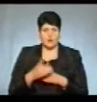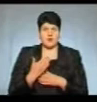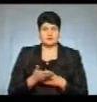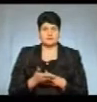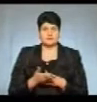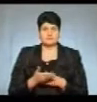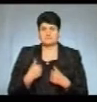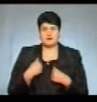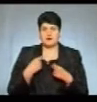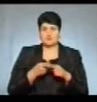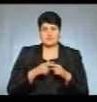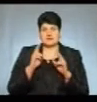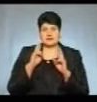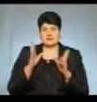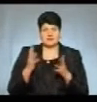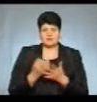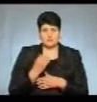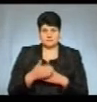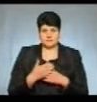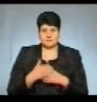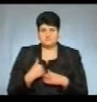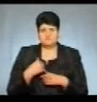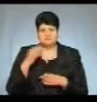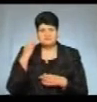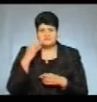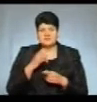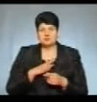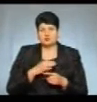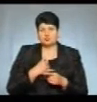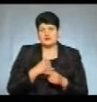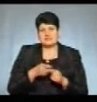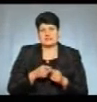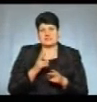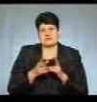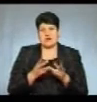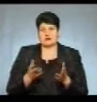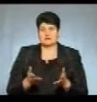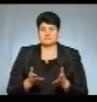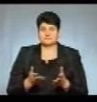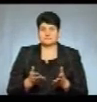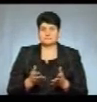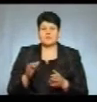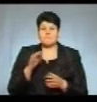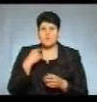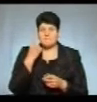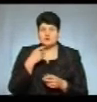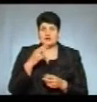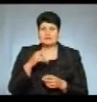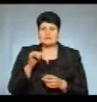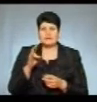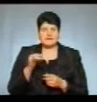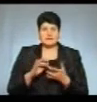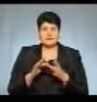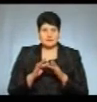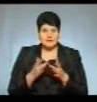Мені про це не відомо, чи вдавалося. І я навіть не пригадую, чи були в нас такі скарги. Про персональні дані в інтернеті. Чи можна